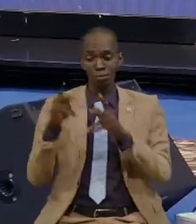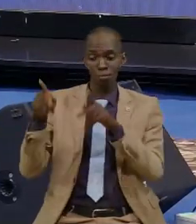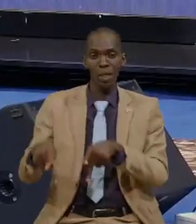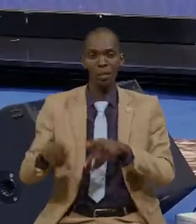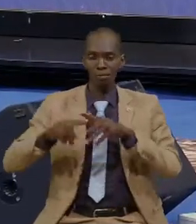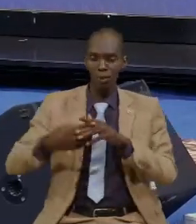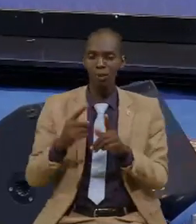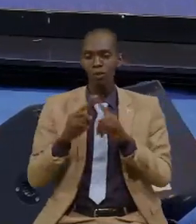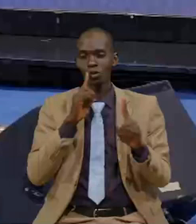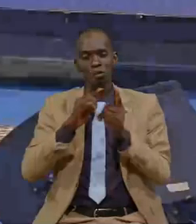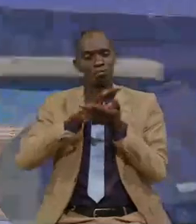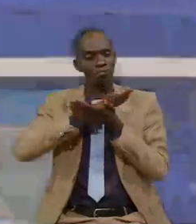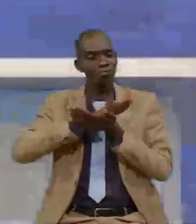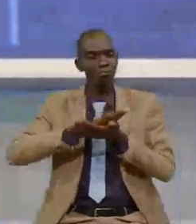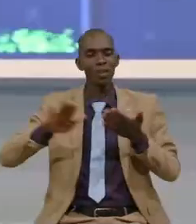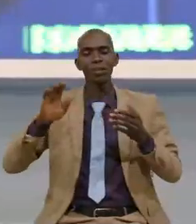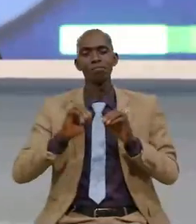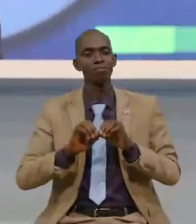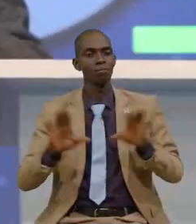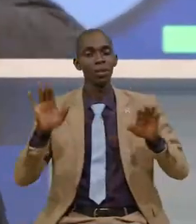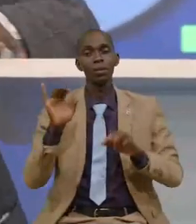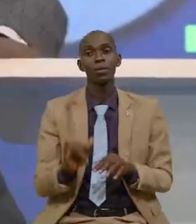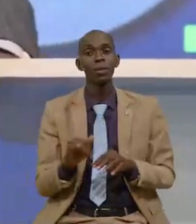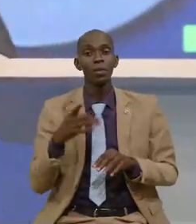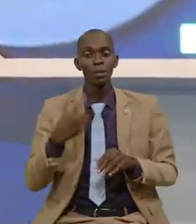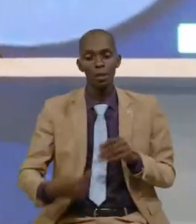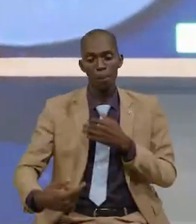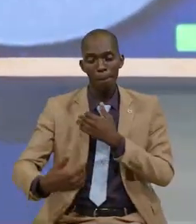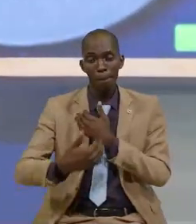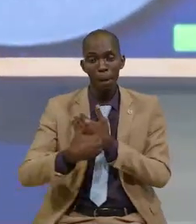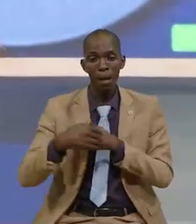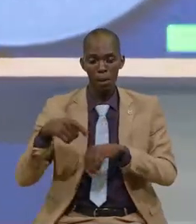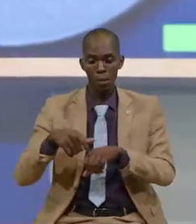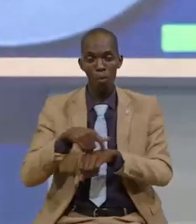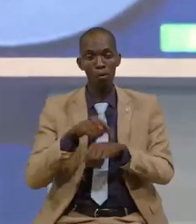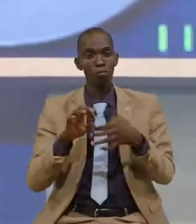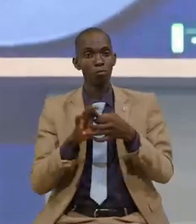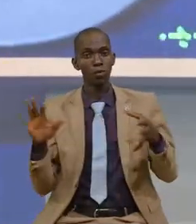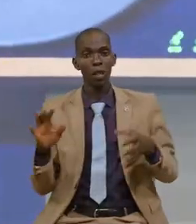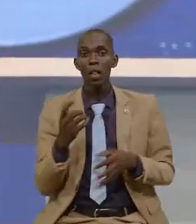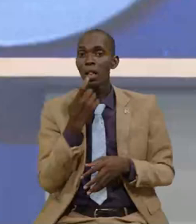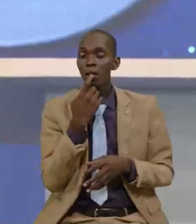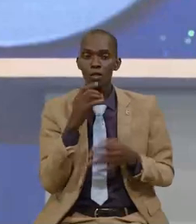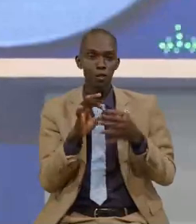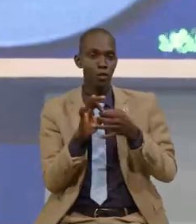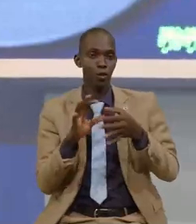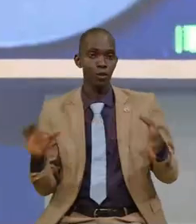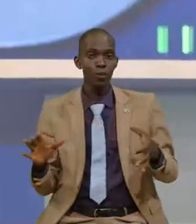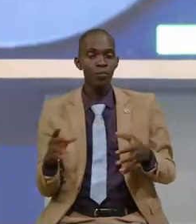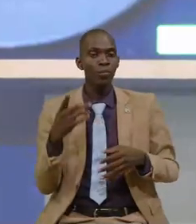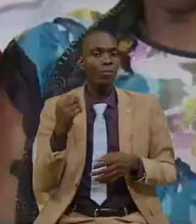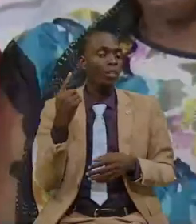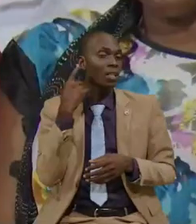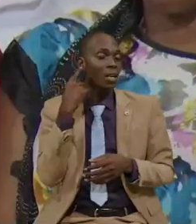Et il parla très bien. C'est ce que je vous dis. Que l'épine dorsale déliée,